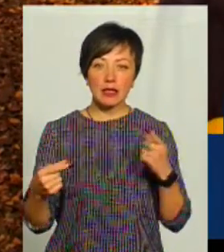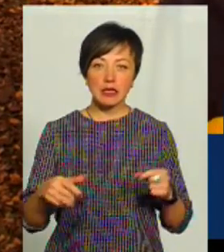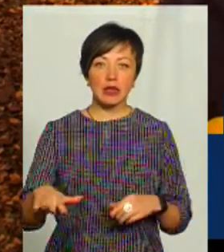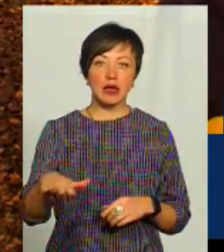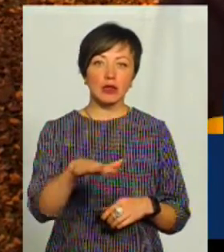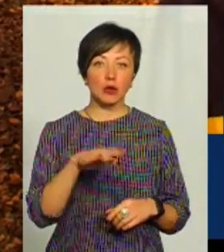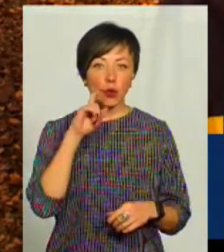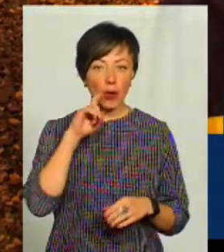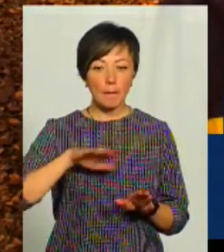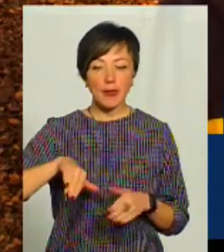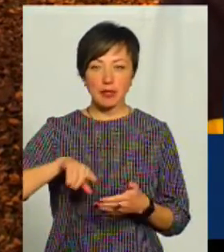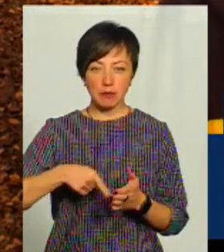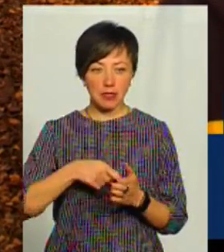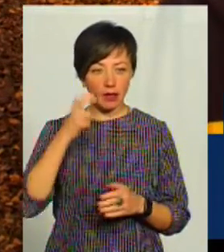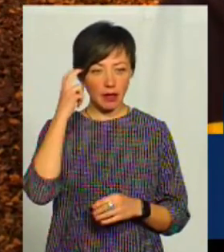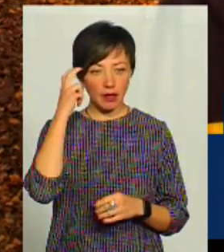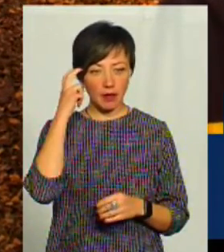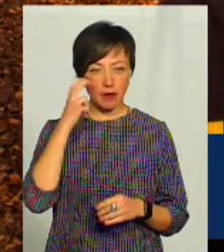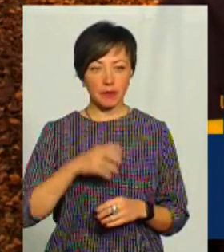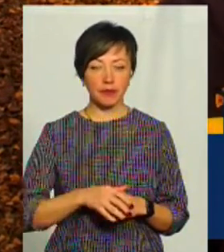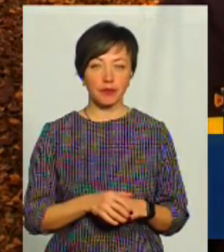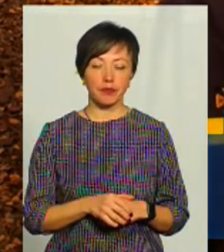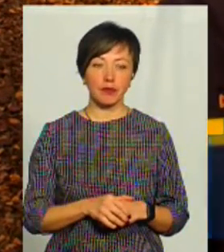території України після міста Київ.